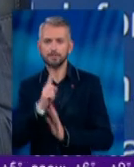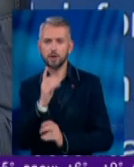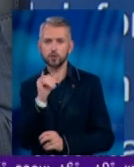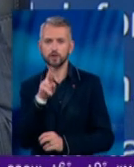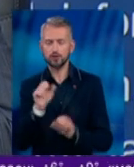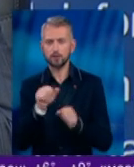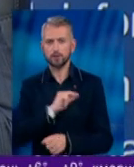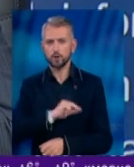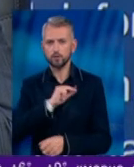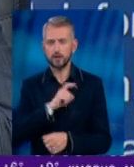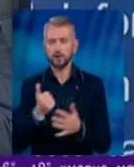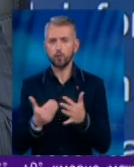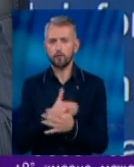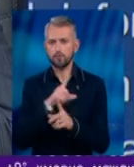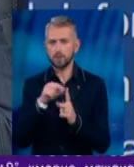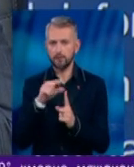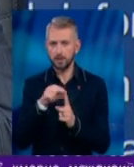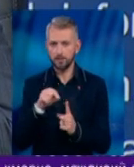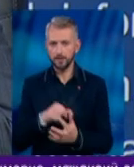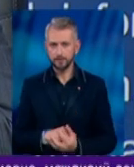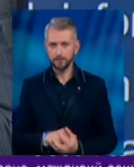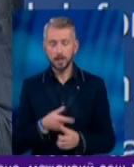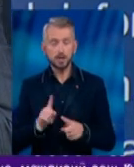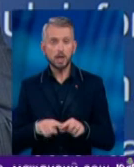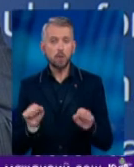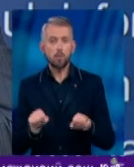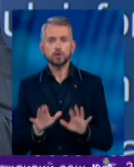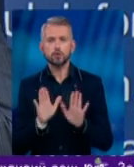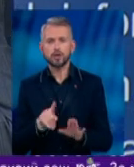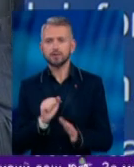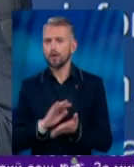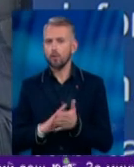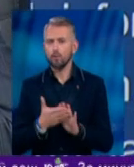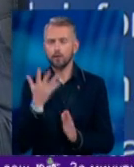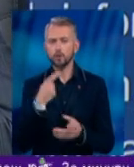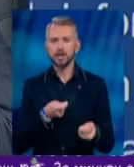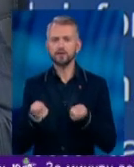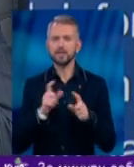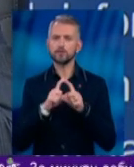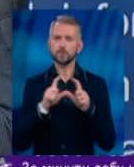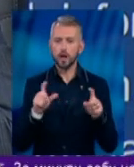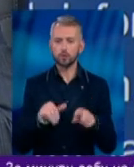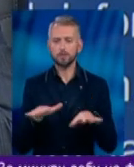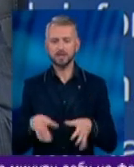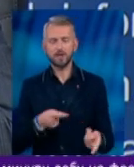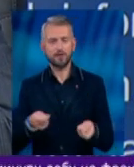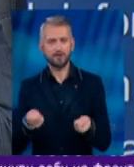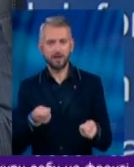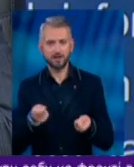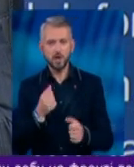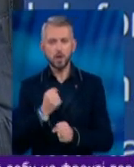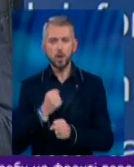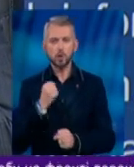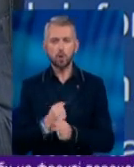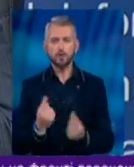могли функціонувати за новими правилами. Це можливо тільки за умови, коли керівництво закладу і місцева влада